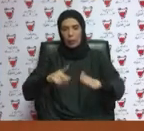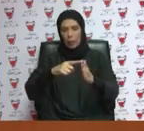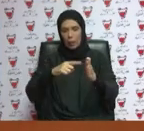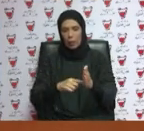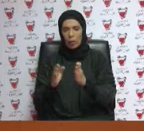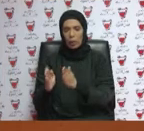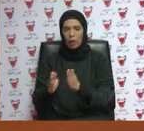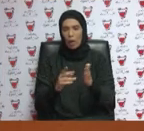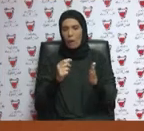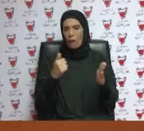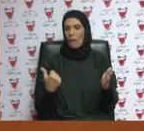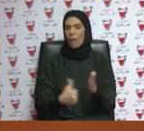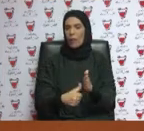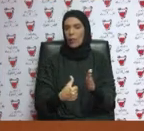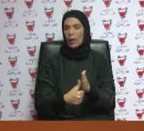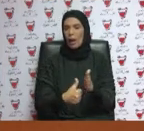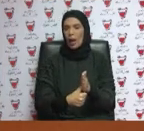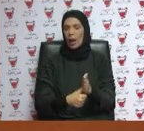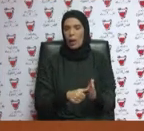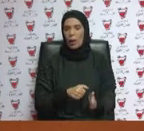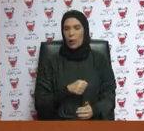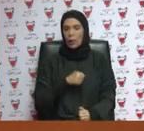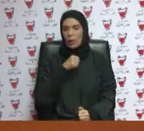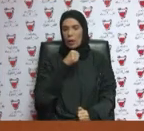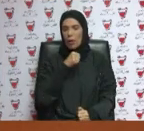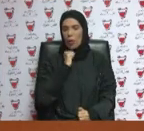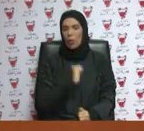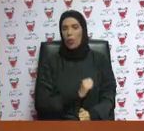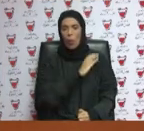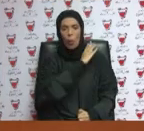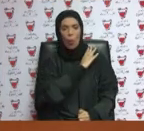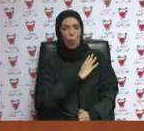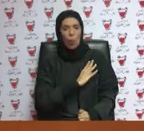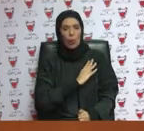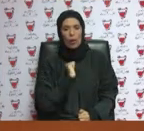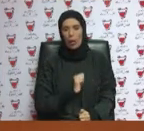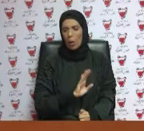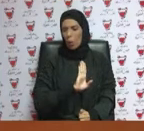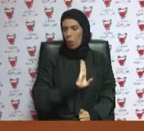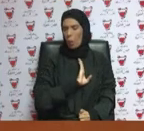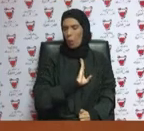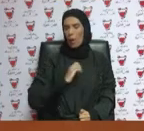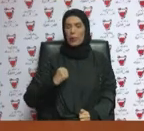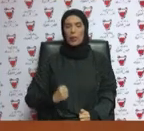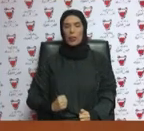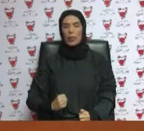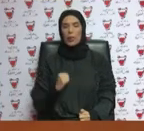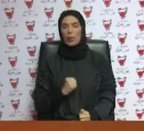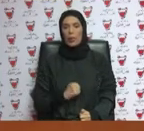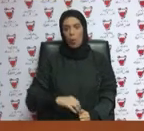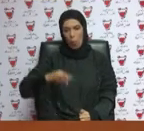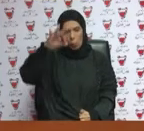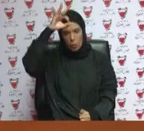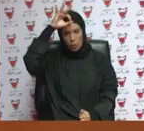تنظيم معاشات ومكافآت التقاعد لضباط وأفراد قوى الدفاع البحرين والأمن